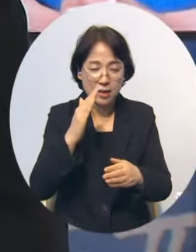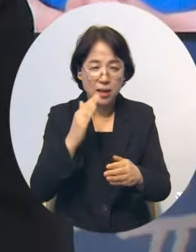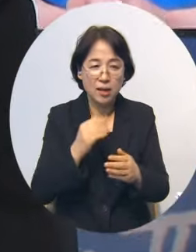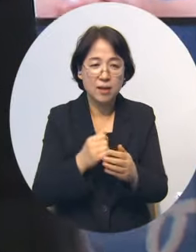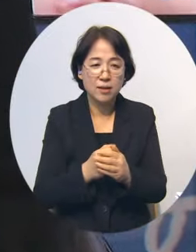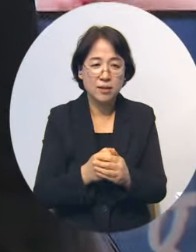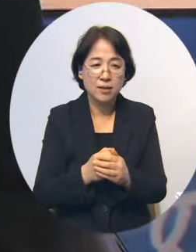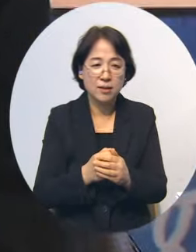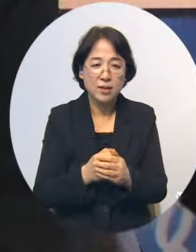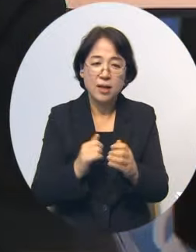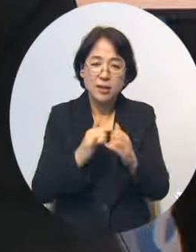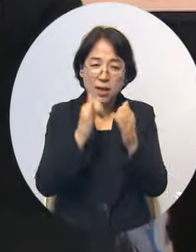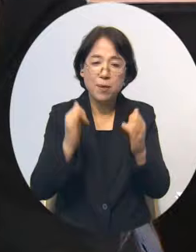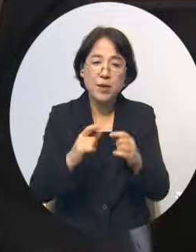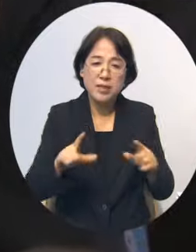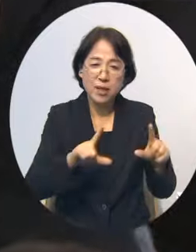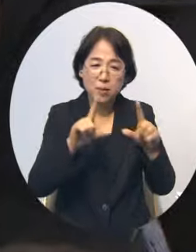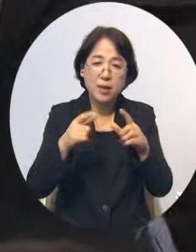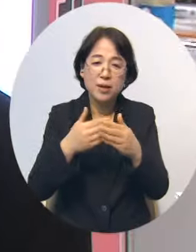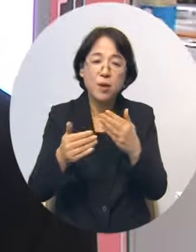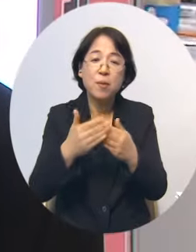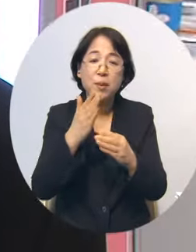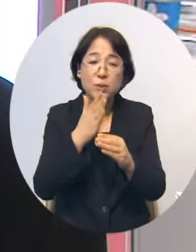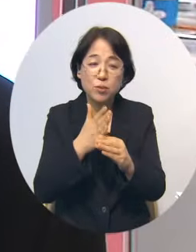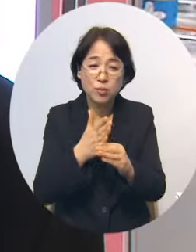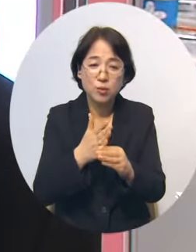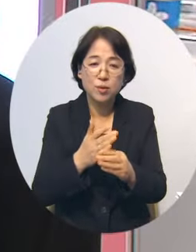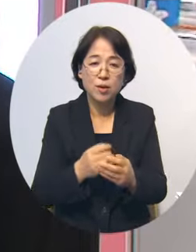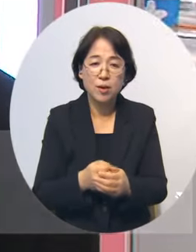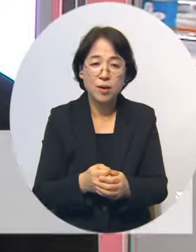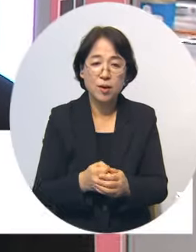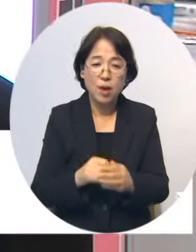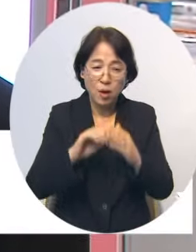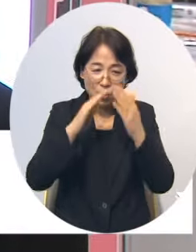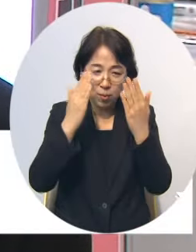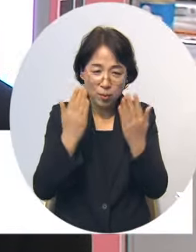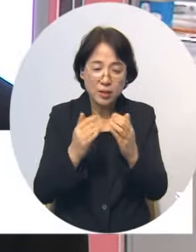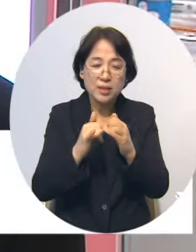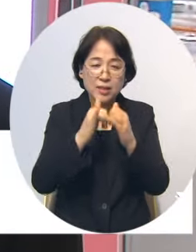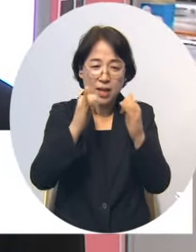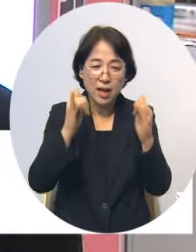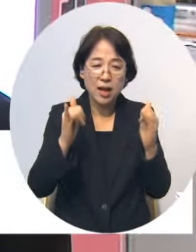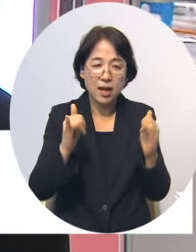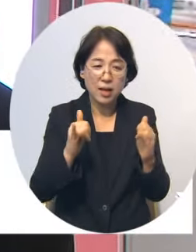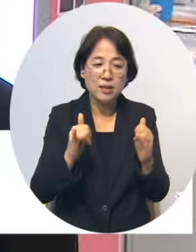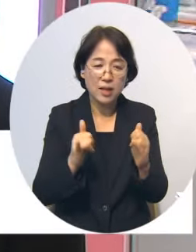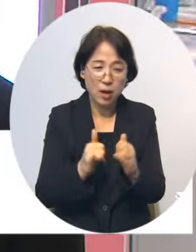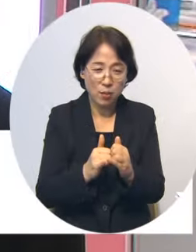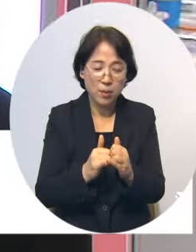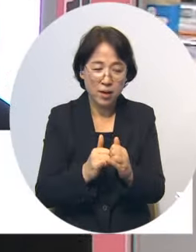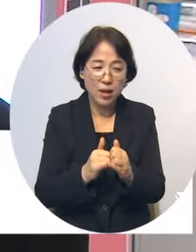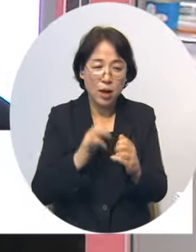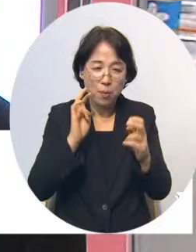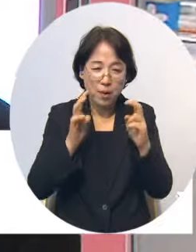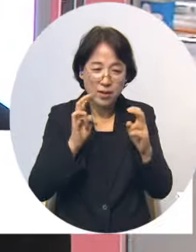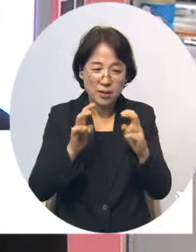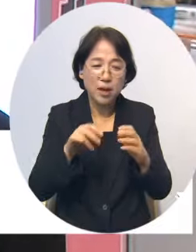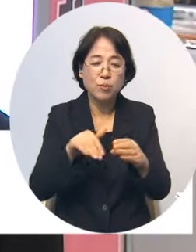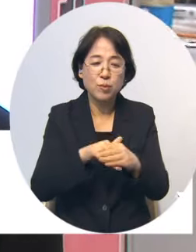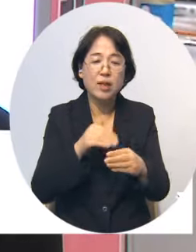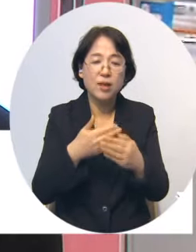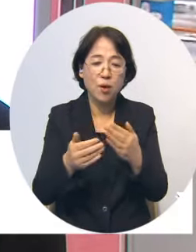그려보던 사회생활을 경험하고 있습니다 전반적인 사회 산내 조직 문화들을 경험할 수 있어서 그게